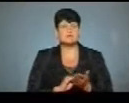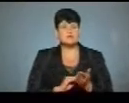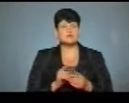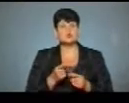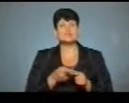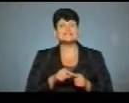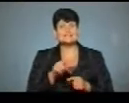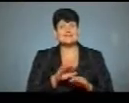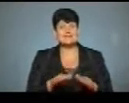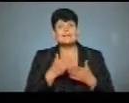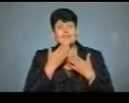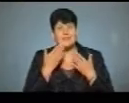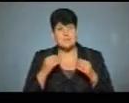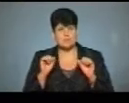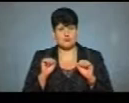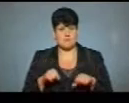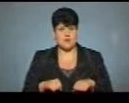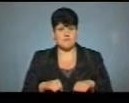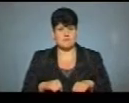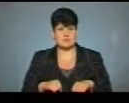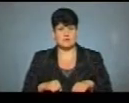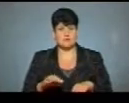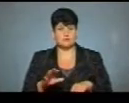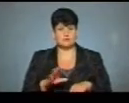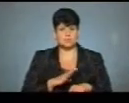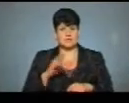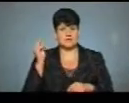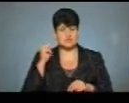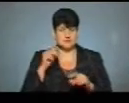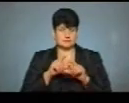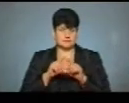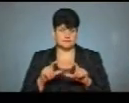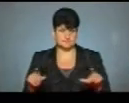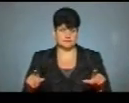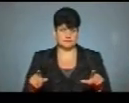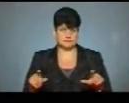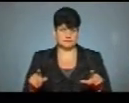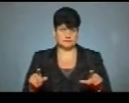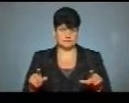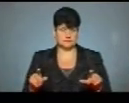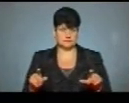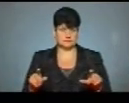такі діти не мають право перебувати в навчальному чи дошкільному чи навчальному закладі, коли